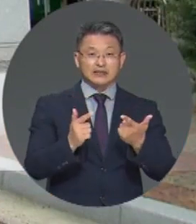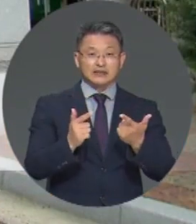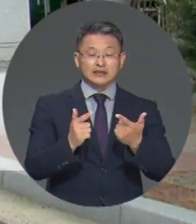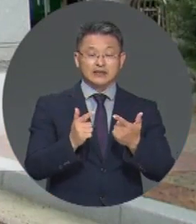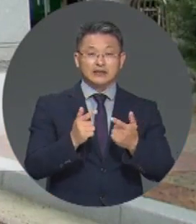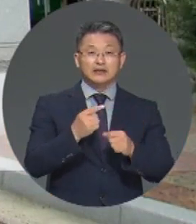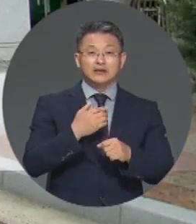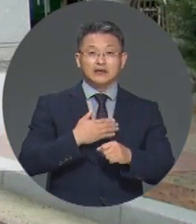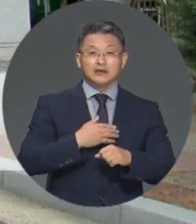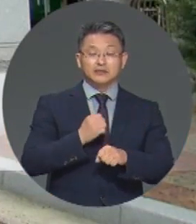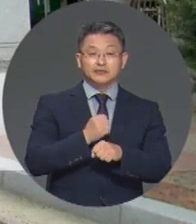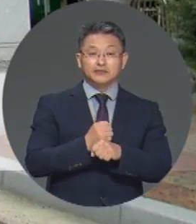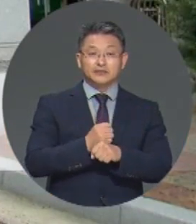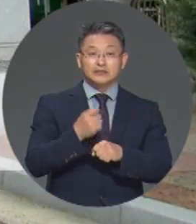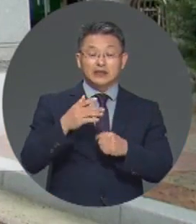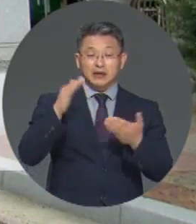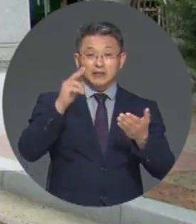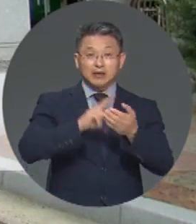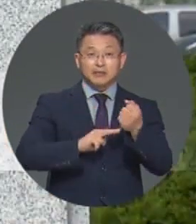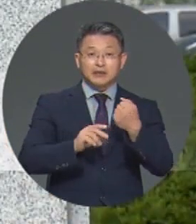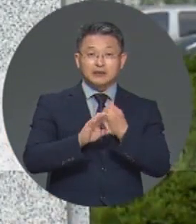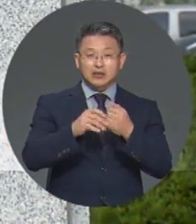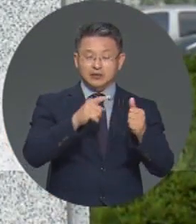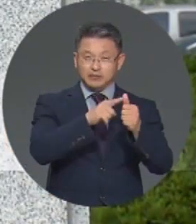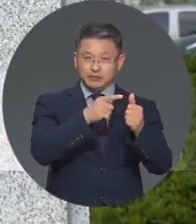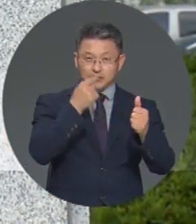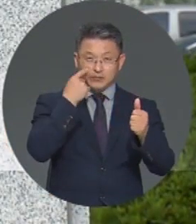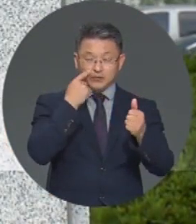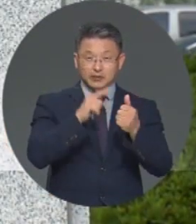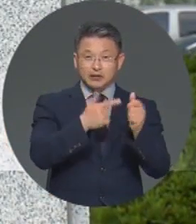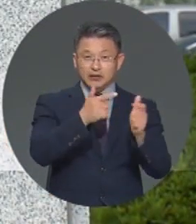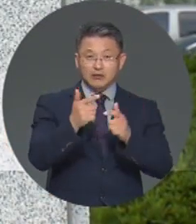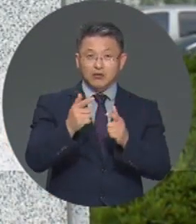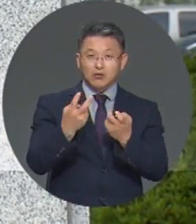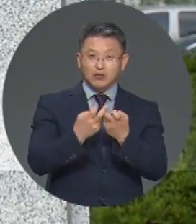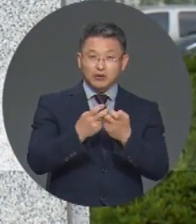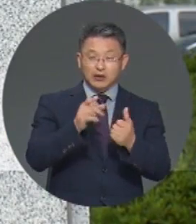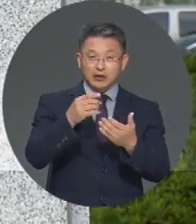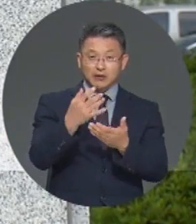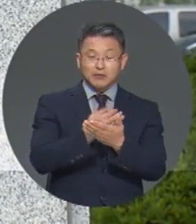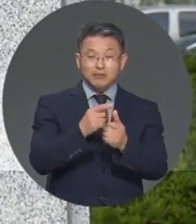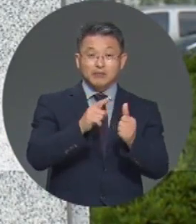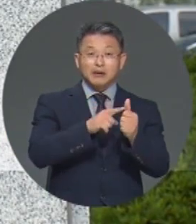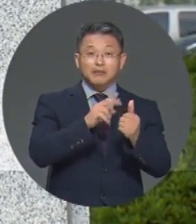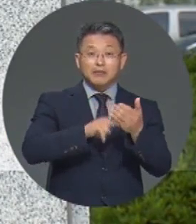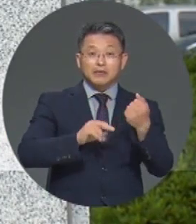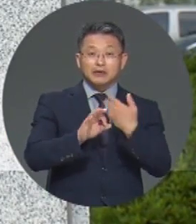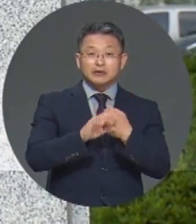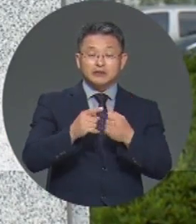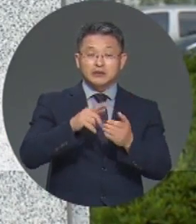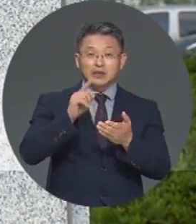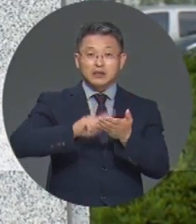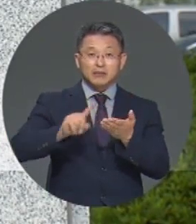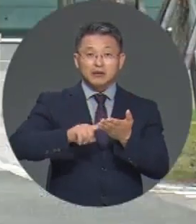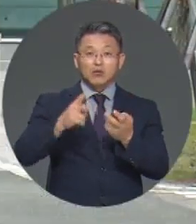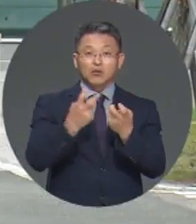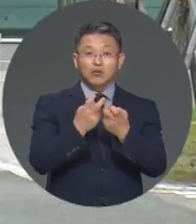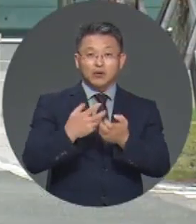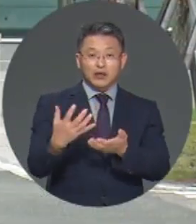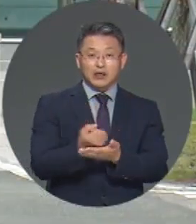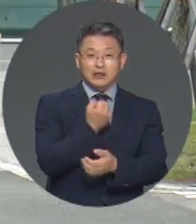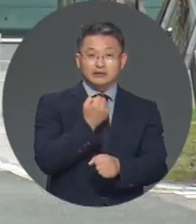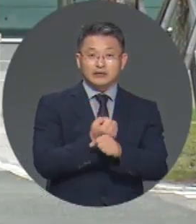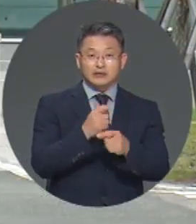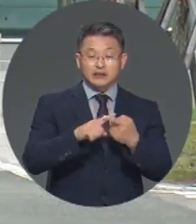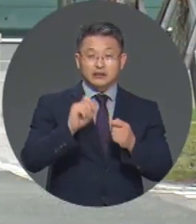것으로 파악됐습니다 판매자를 특정한 경찰은 여러 가능성을 열어두고 판매자가 해당 스마트 단말기를